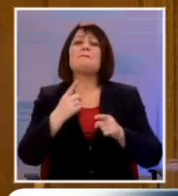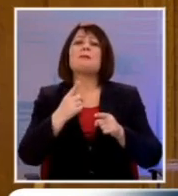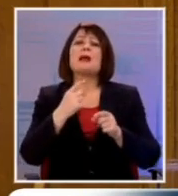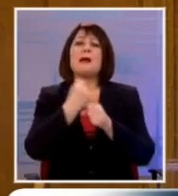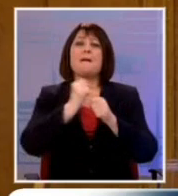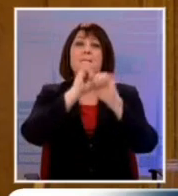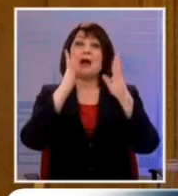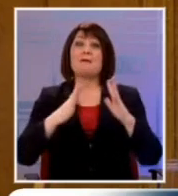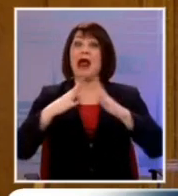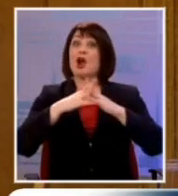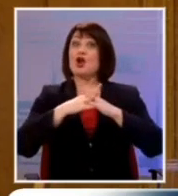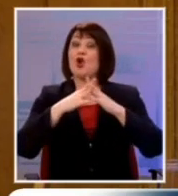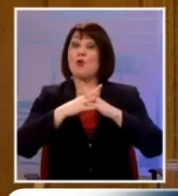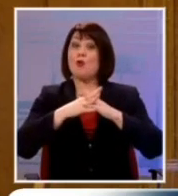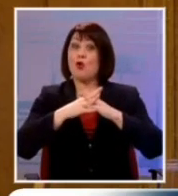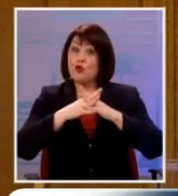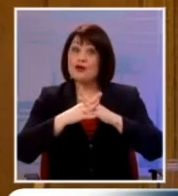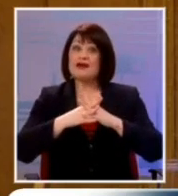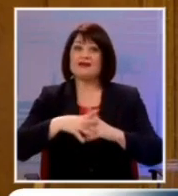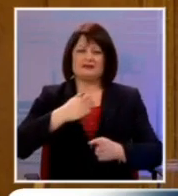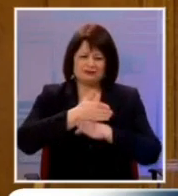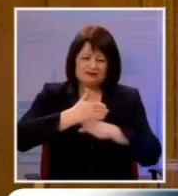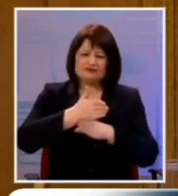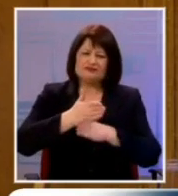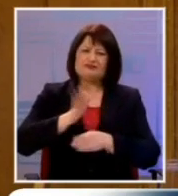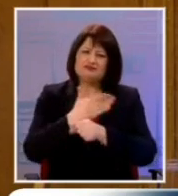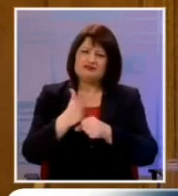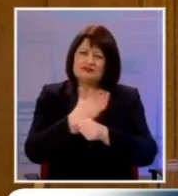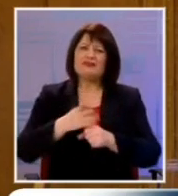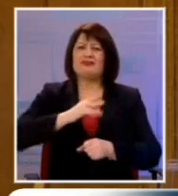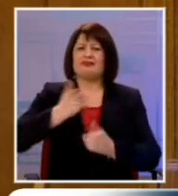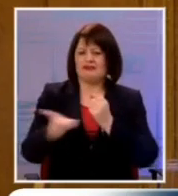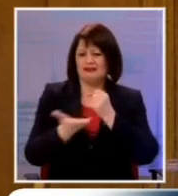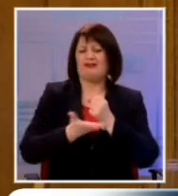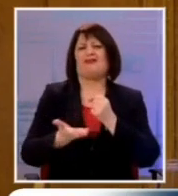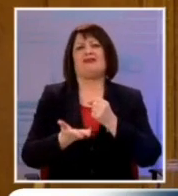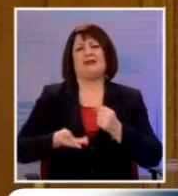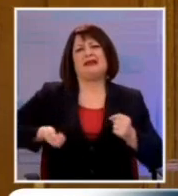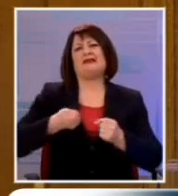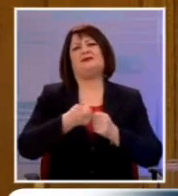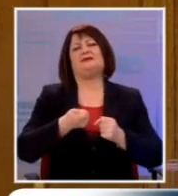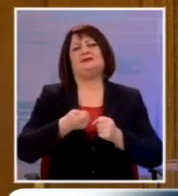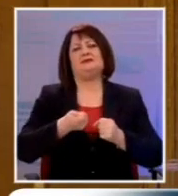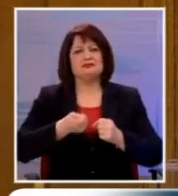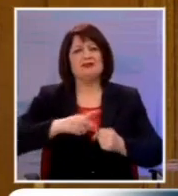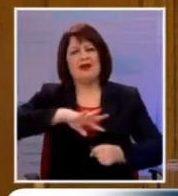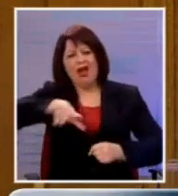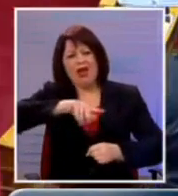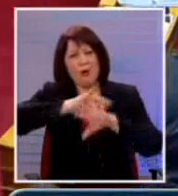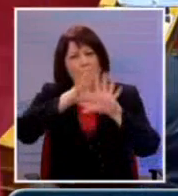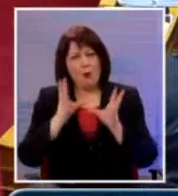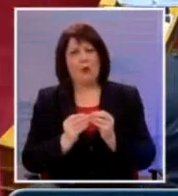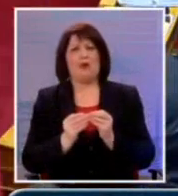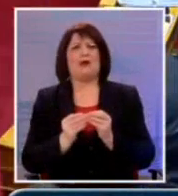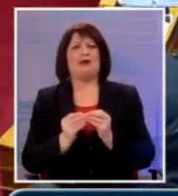μάρμαρα της Ακρόπολης που έκοβαν, έκλεβαν και κατέστρεφαν οι Γερμανοί στρατιώτες με ξυφολόγχες και άλλα εργαλεία. Ή